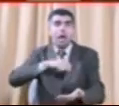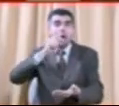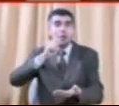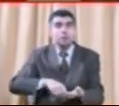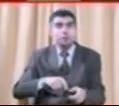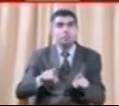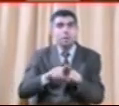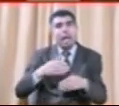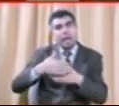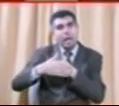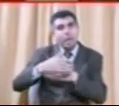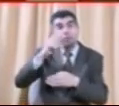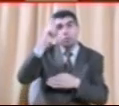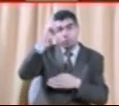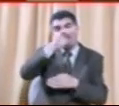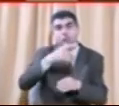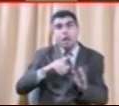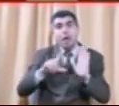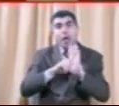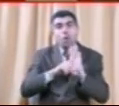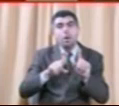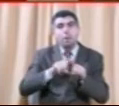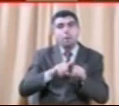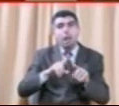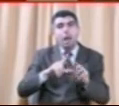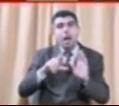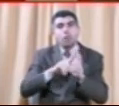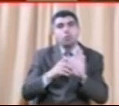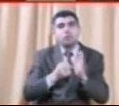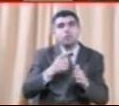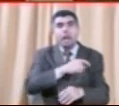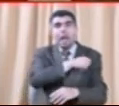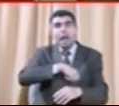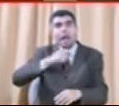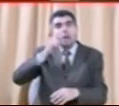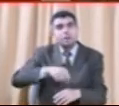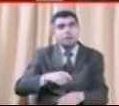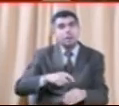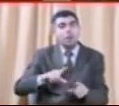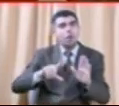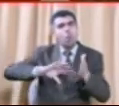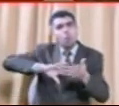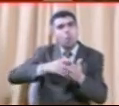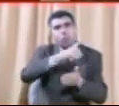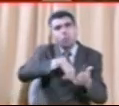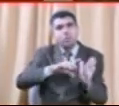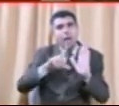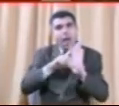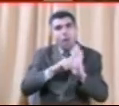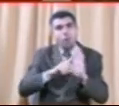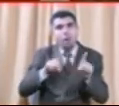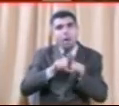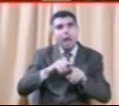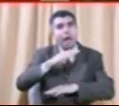التنظيم المتعلق بالنظام الأساسي للقضاة، وكلها قوانين تتوخى من جملة ما تتوخى